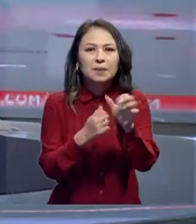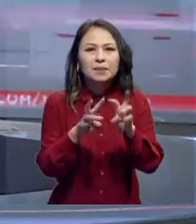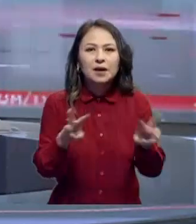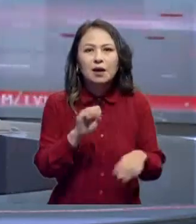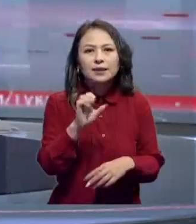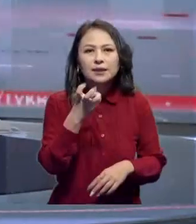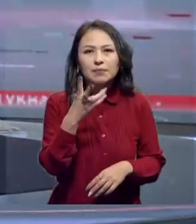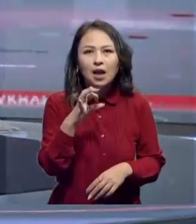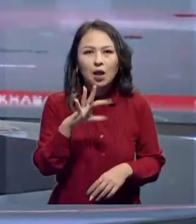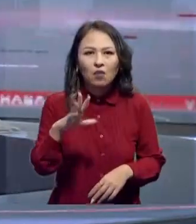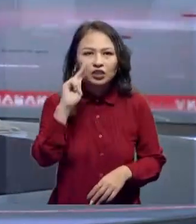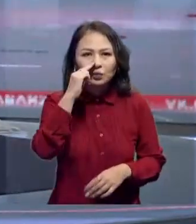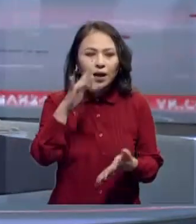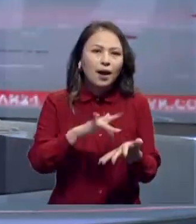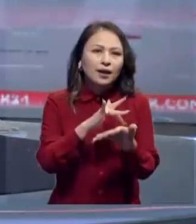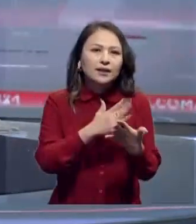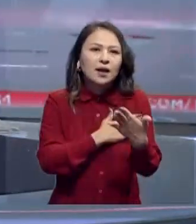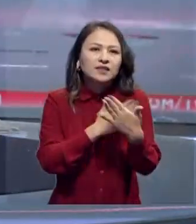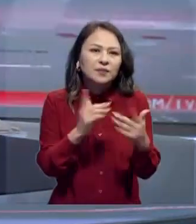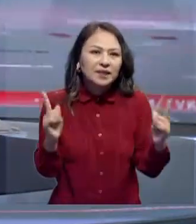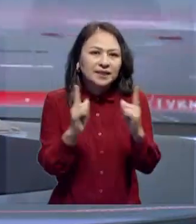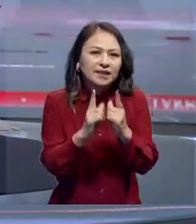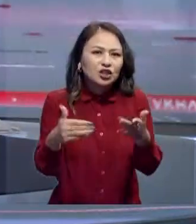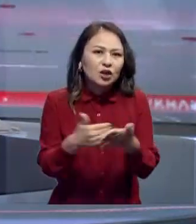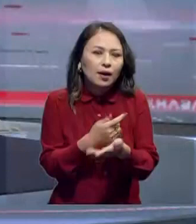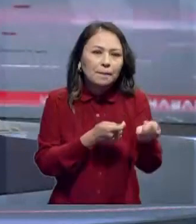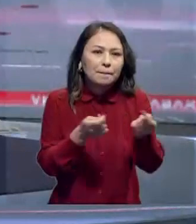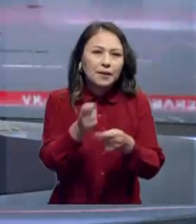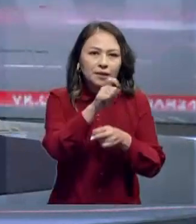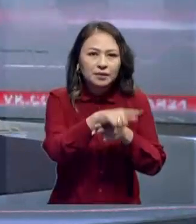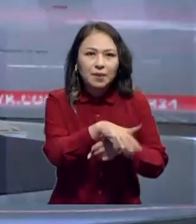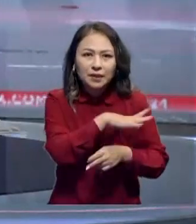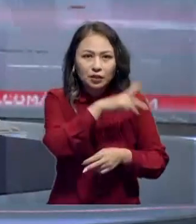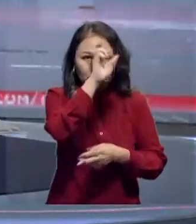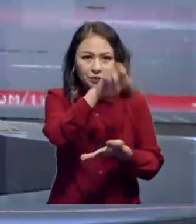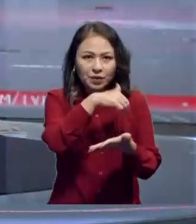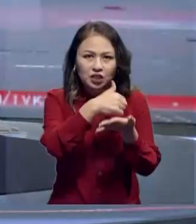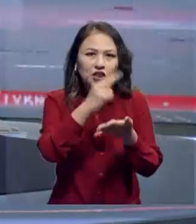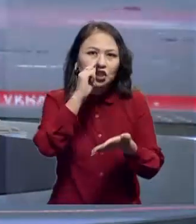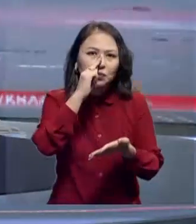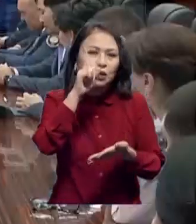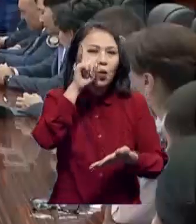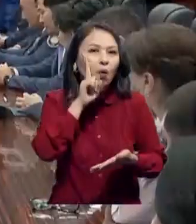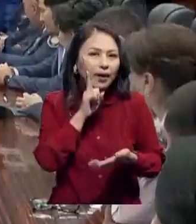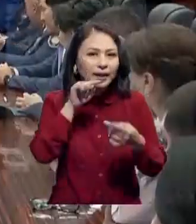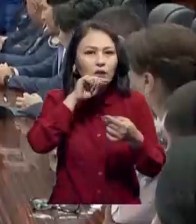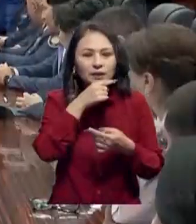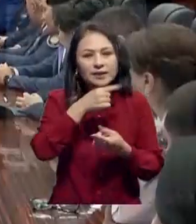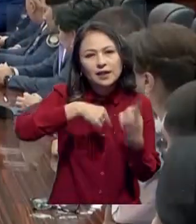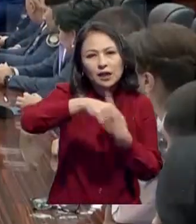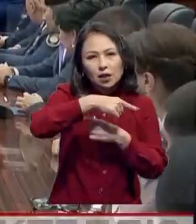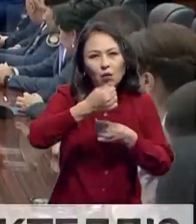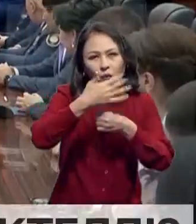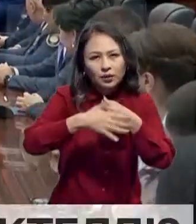Премьер-министр Алихан Смаилов Шымкент қаласы активмен кездесіп, жаңа әкімге бірқатар тапсырма берді. Үкімет басшысы Шымкент қолайлы экономикалық